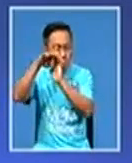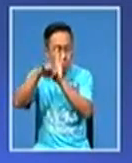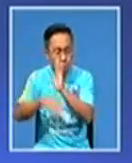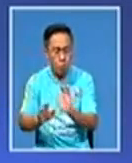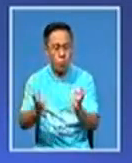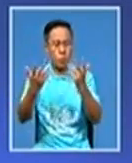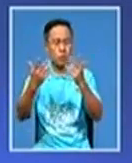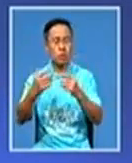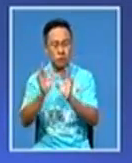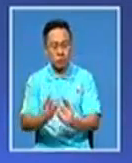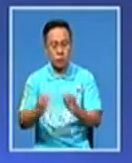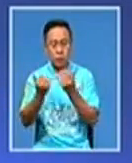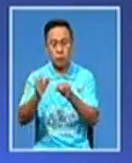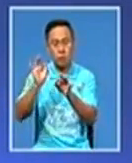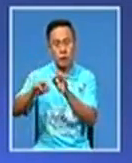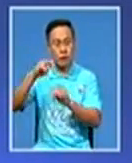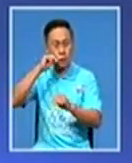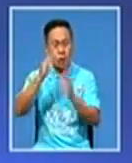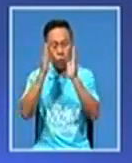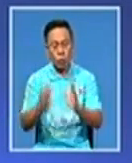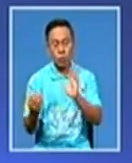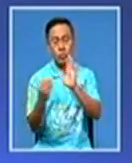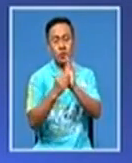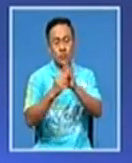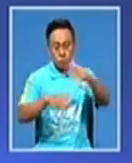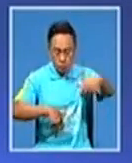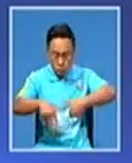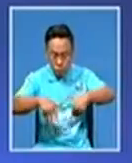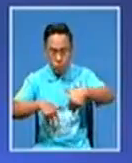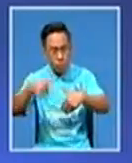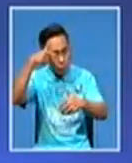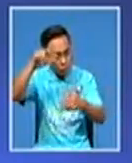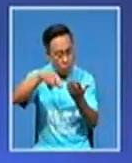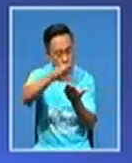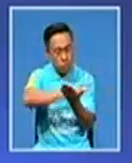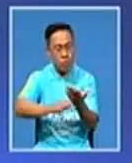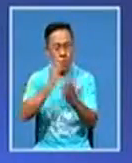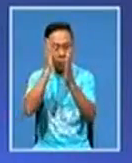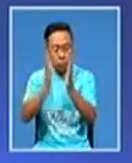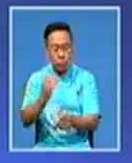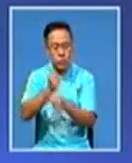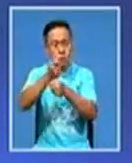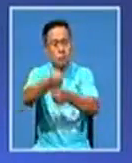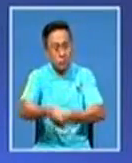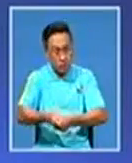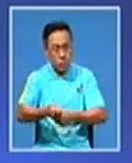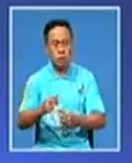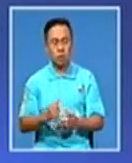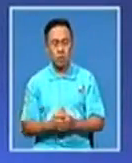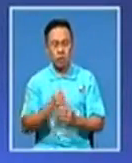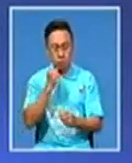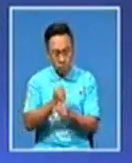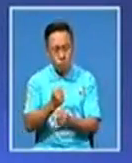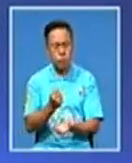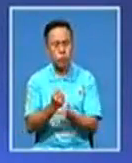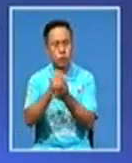จำเป็นต้องมีการประหยัดน้ำเพราะนั้นคนเมืองชุมชนก็ต้องช่วยกันประหยัดน้ำนะครับถึงเกษตรกรที่เราไม่ทำความสูญน้ำให้เ